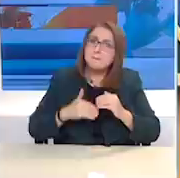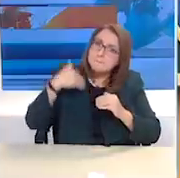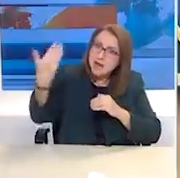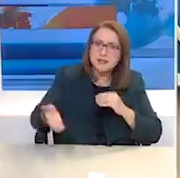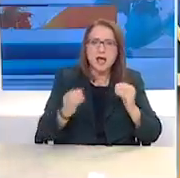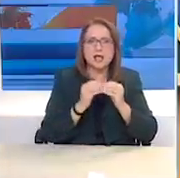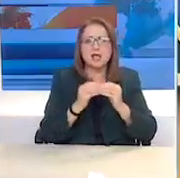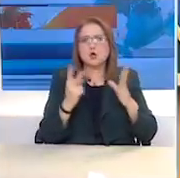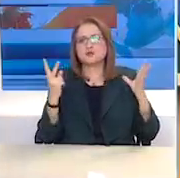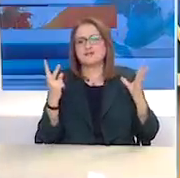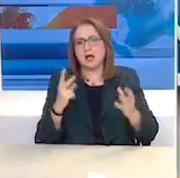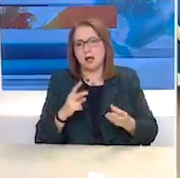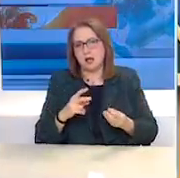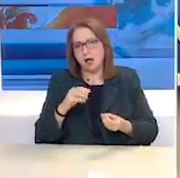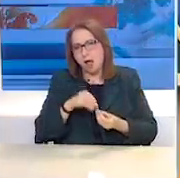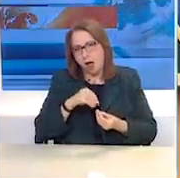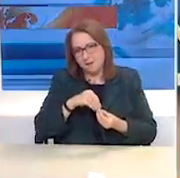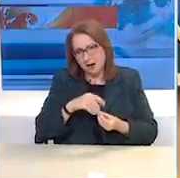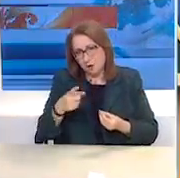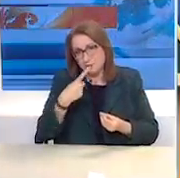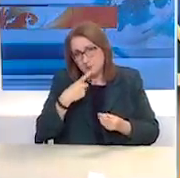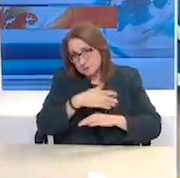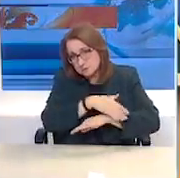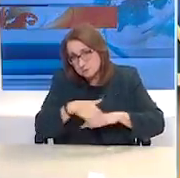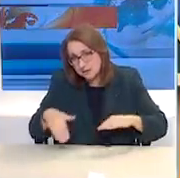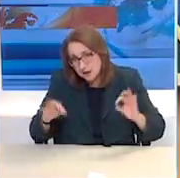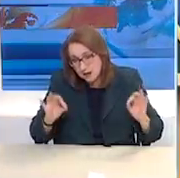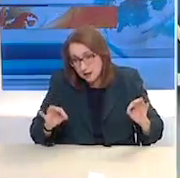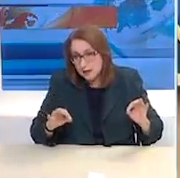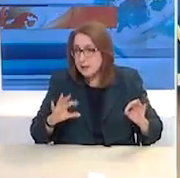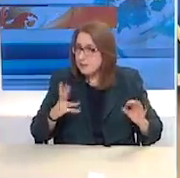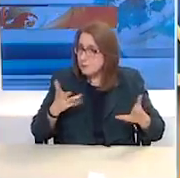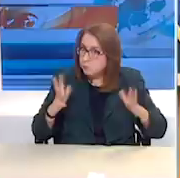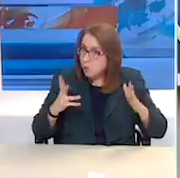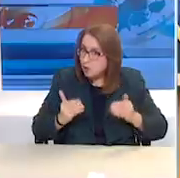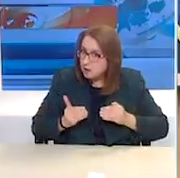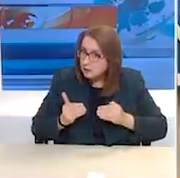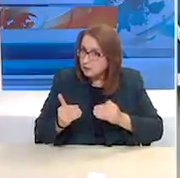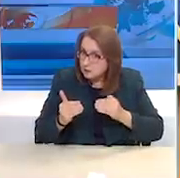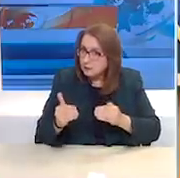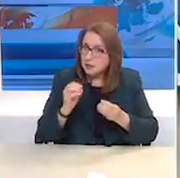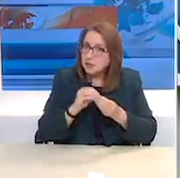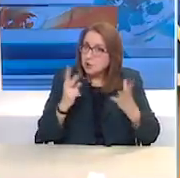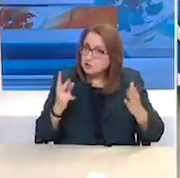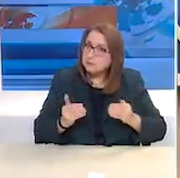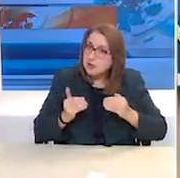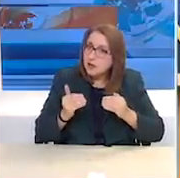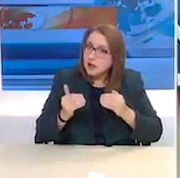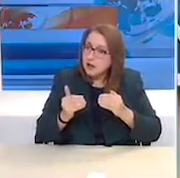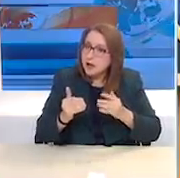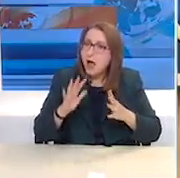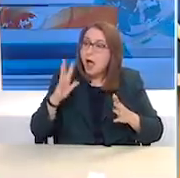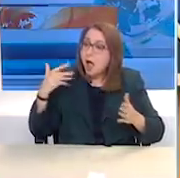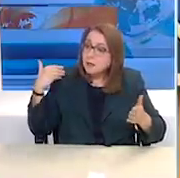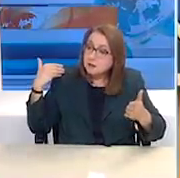η πρώτη λήξη των μέτρων. Συνεπώς υπάρχει περίπτωση παράτασης των μέτρων και μετά τις 27 του μηνός, ακόμα και αν πάει καλά η καμπύλη μέχρι